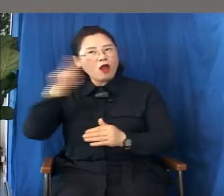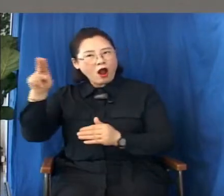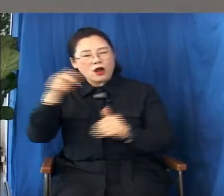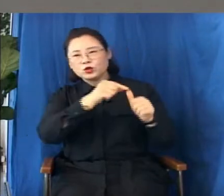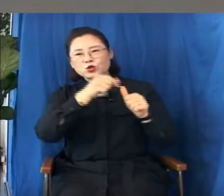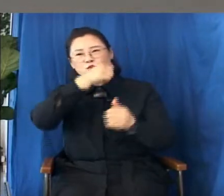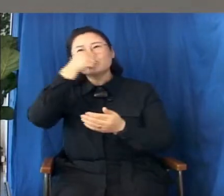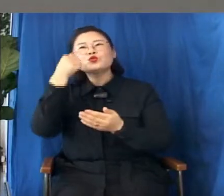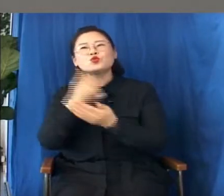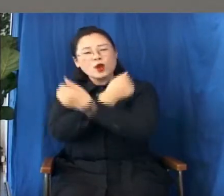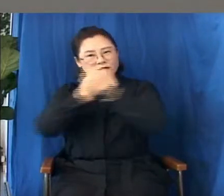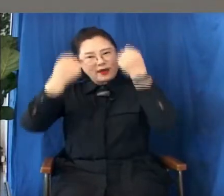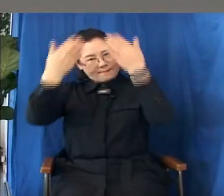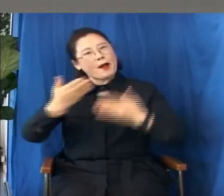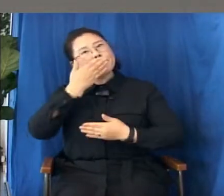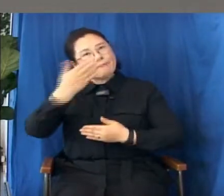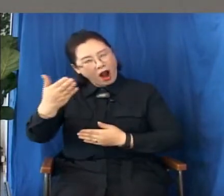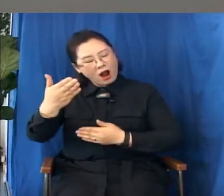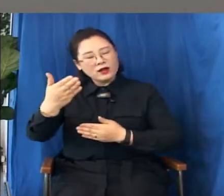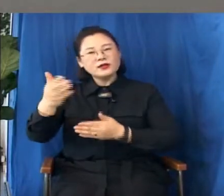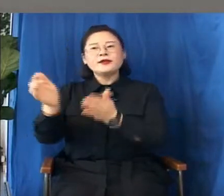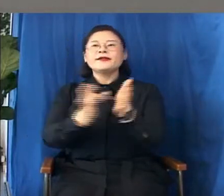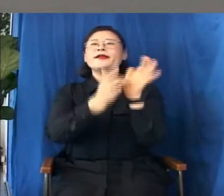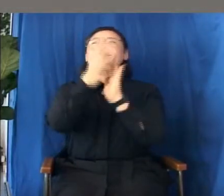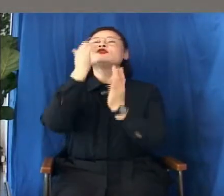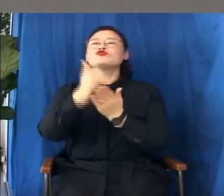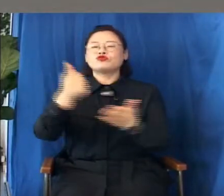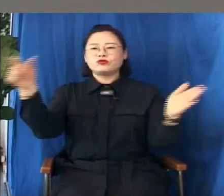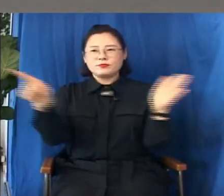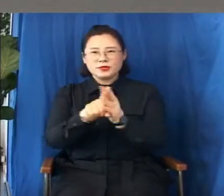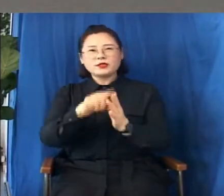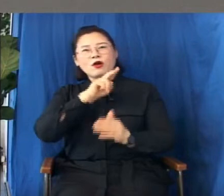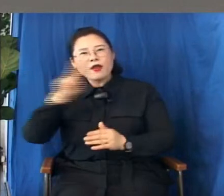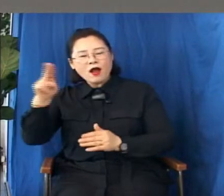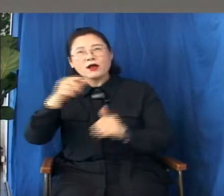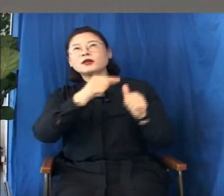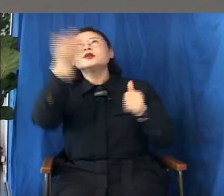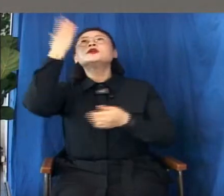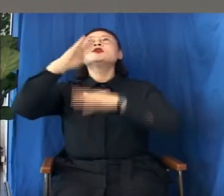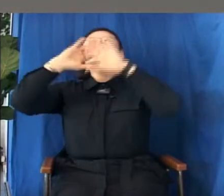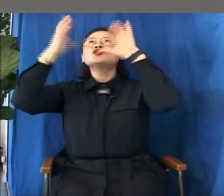있다. 이 메시지가 무슨 말씀이래요? 생명의 말씀이라는 거예요.